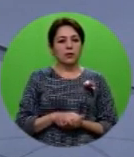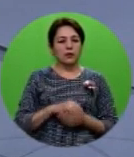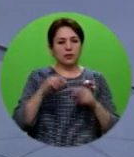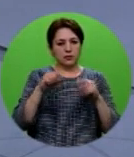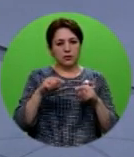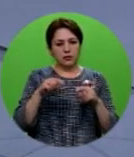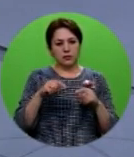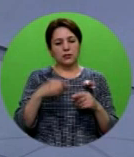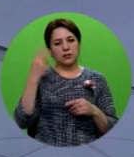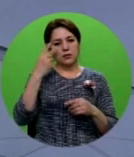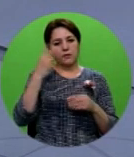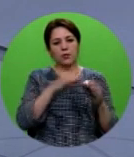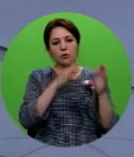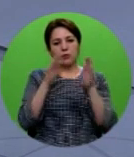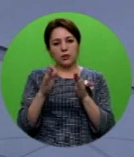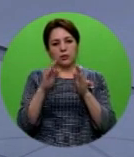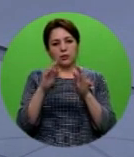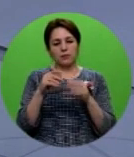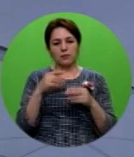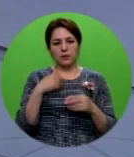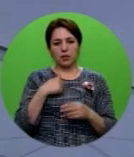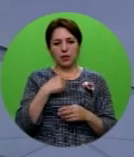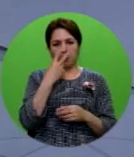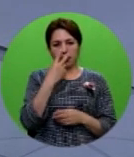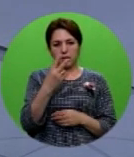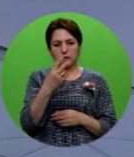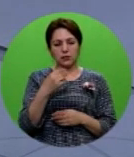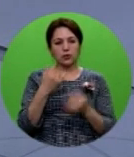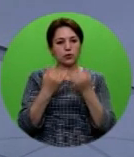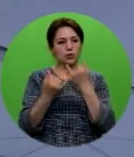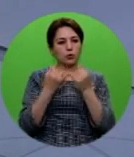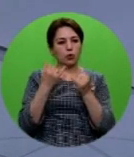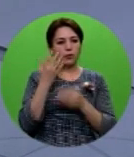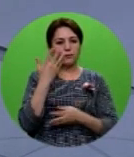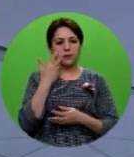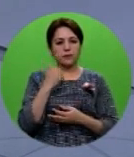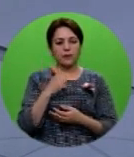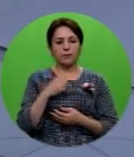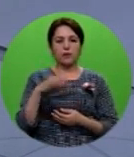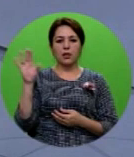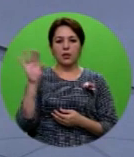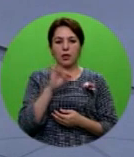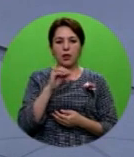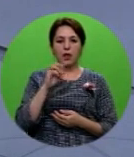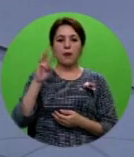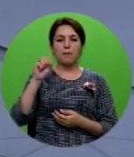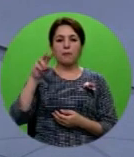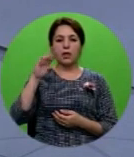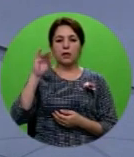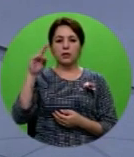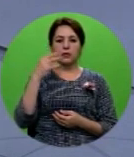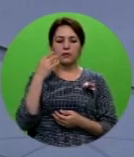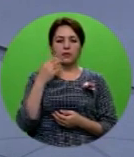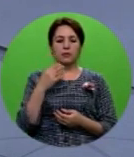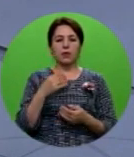Здесь на втором этапе я показала, мы раскрашиваем желтым цветом и малиновым цветом вот эти